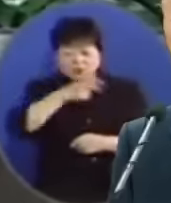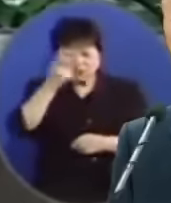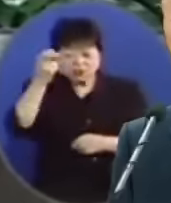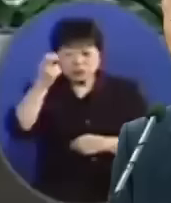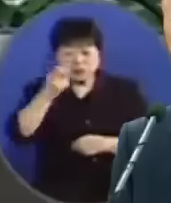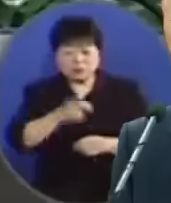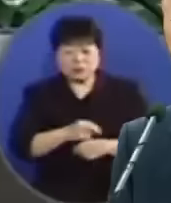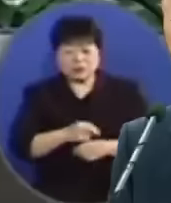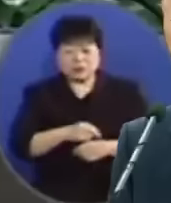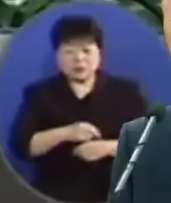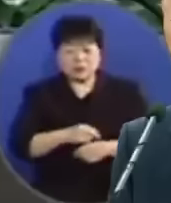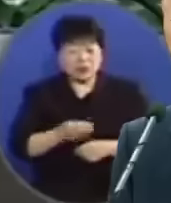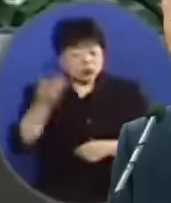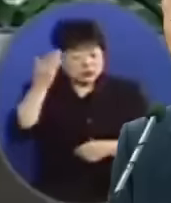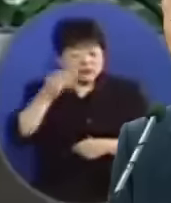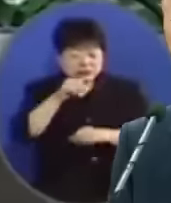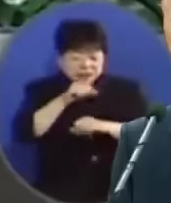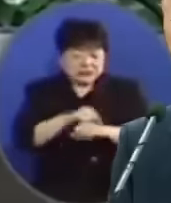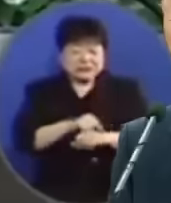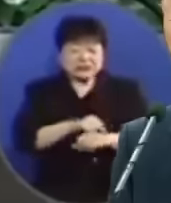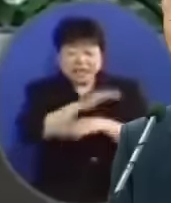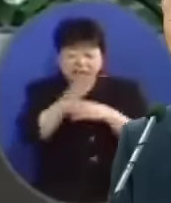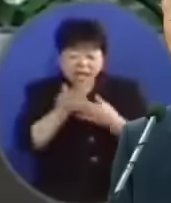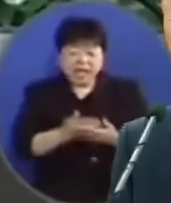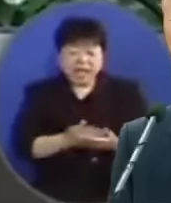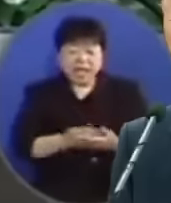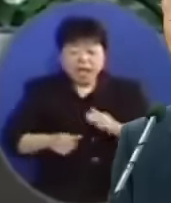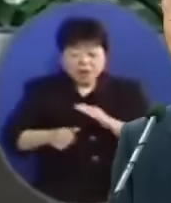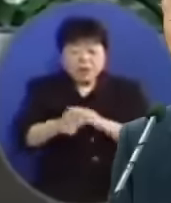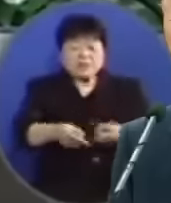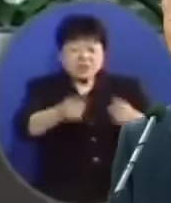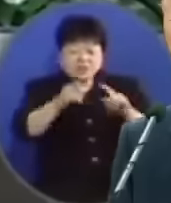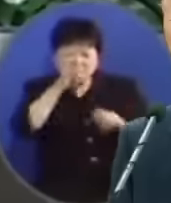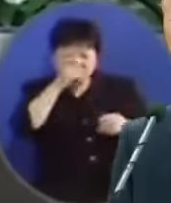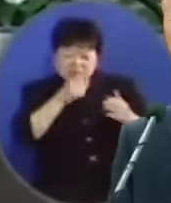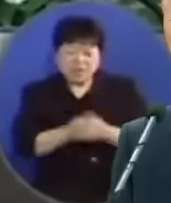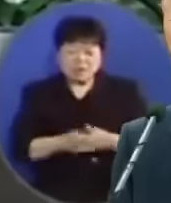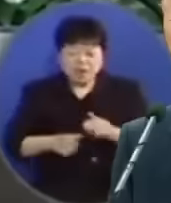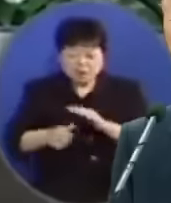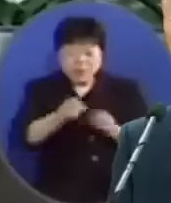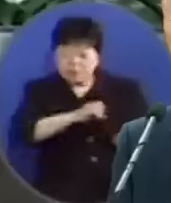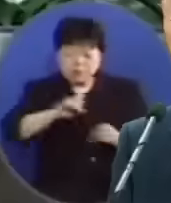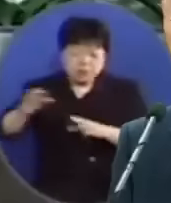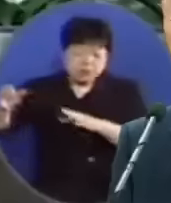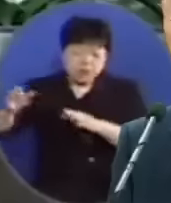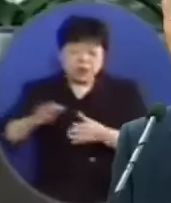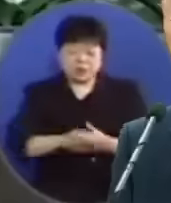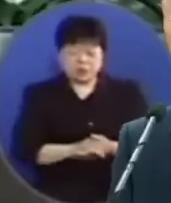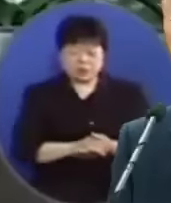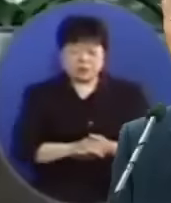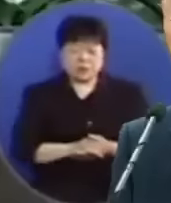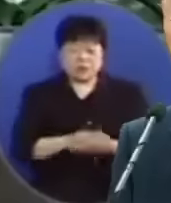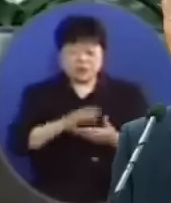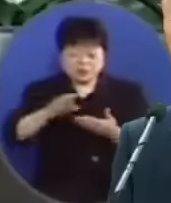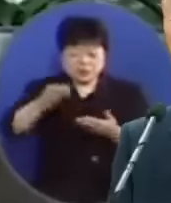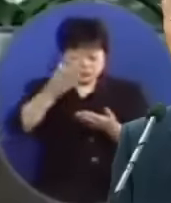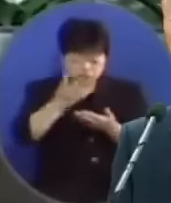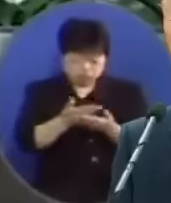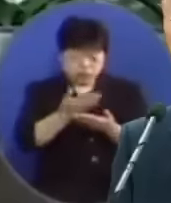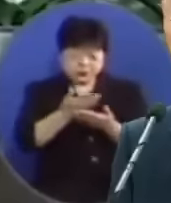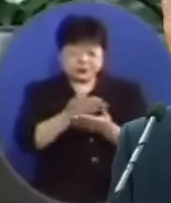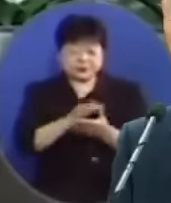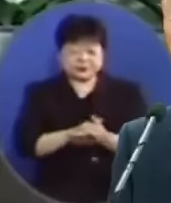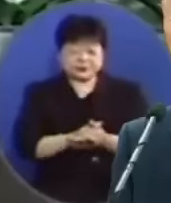총명과 모략과 재능과 지식도 다 뱀이 들어와 있으니 뱀을 골라내고 사용하게